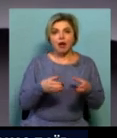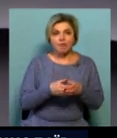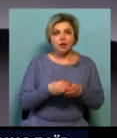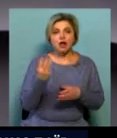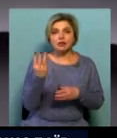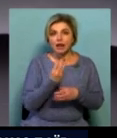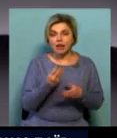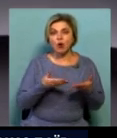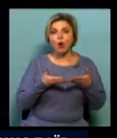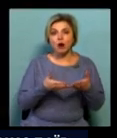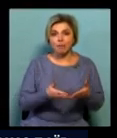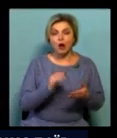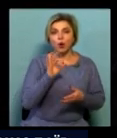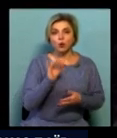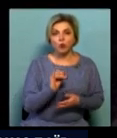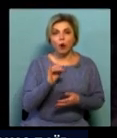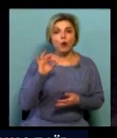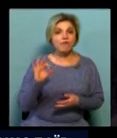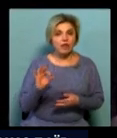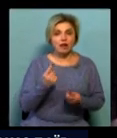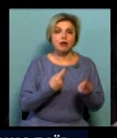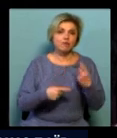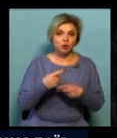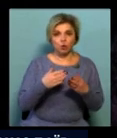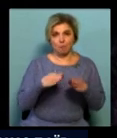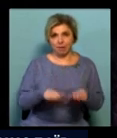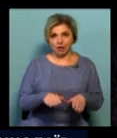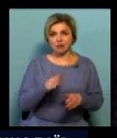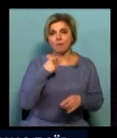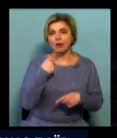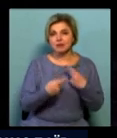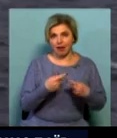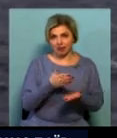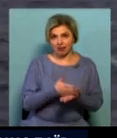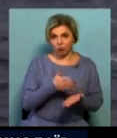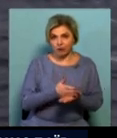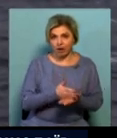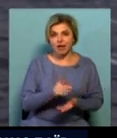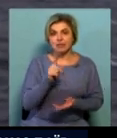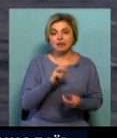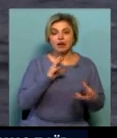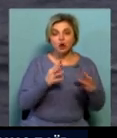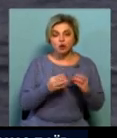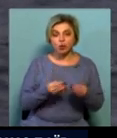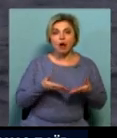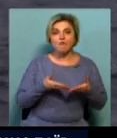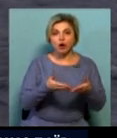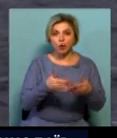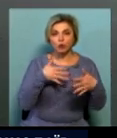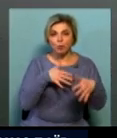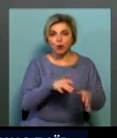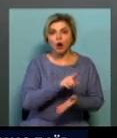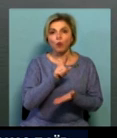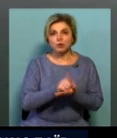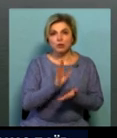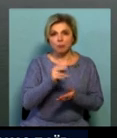середнього десантного корабля «Юрій Олеференко» повернувся до місця постійної дислокації. За результатами виходу в море обов'язково